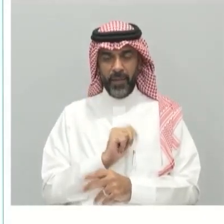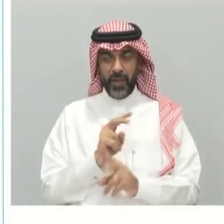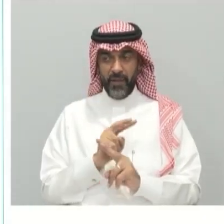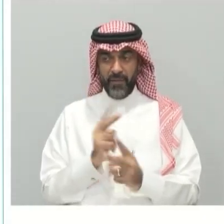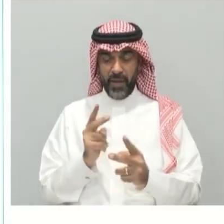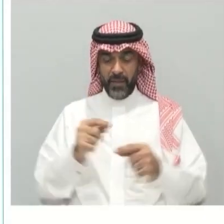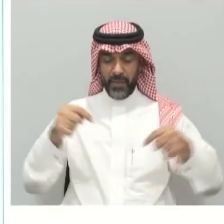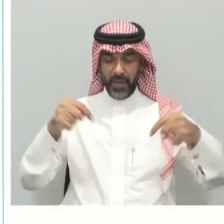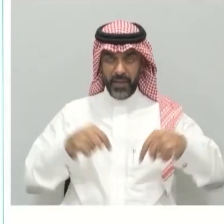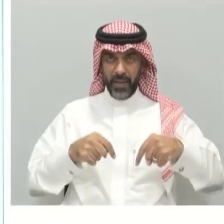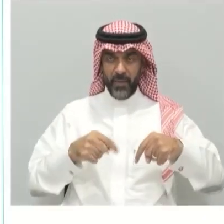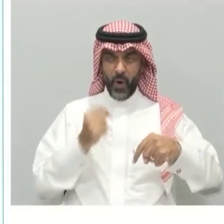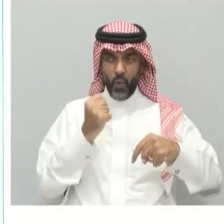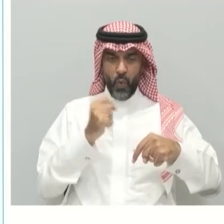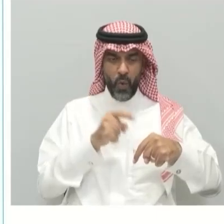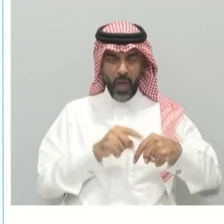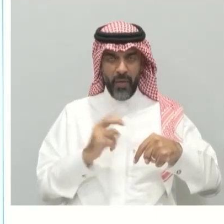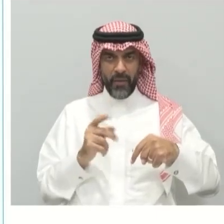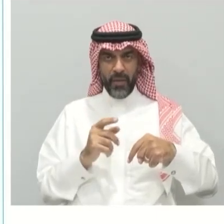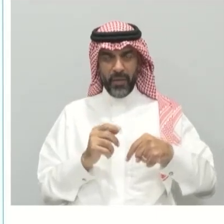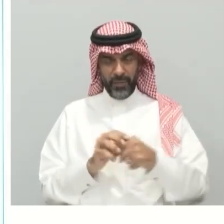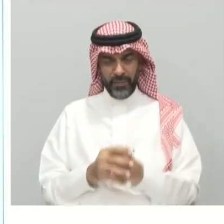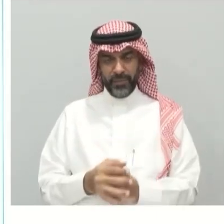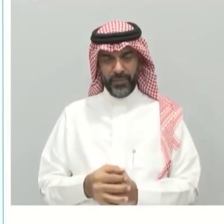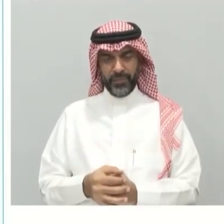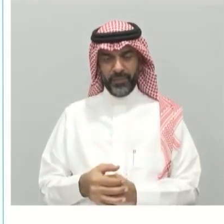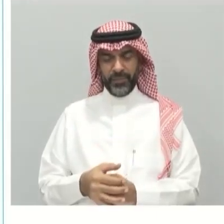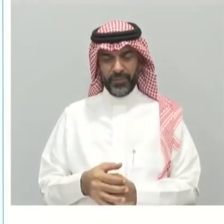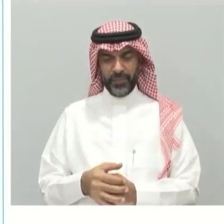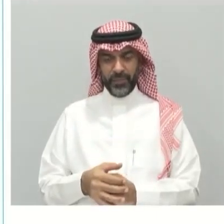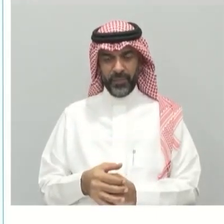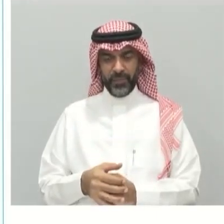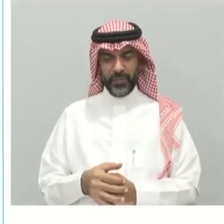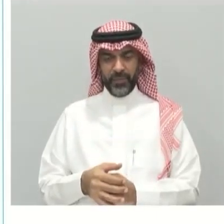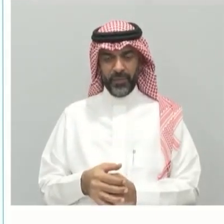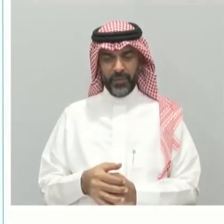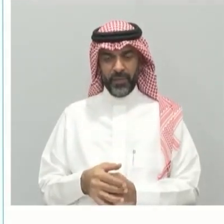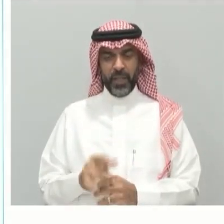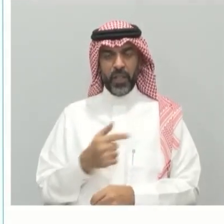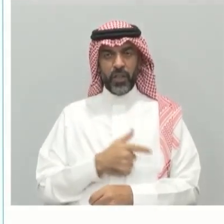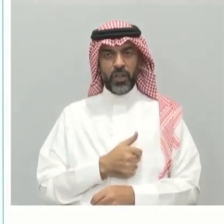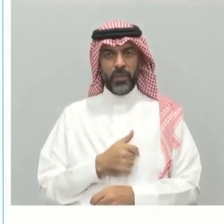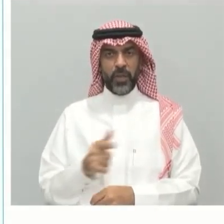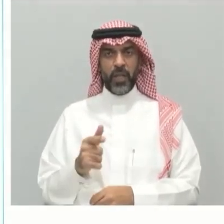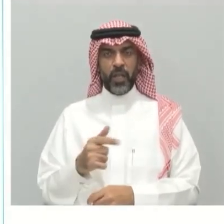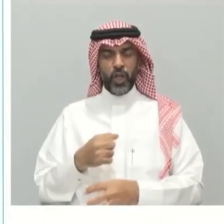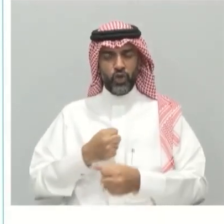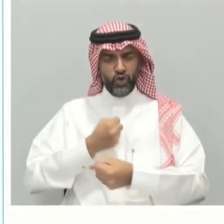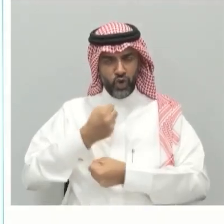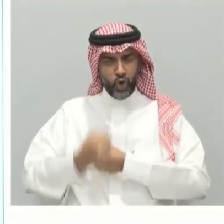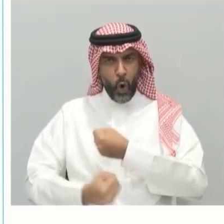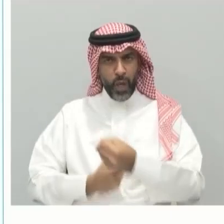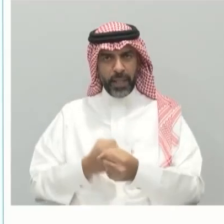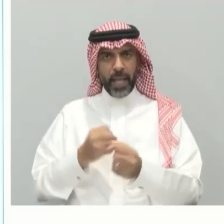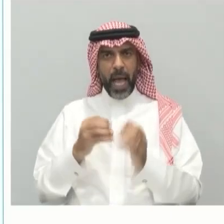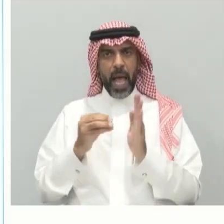ما بين الاقطاب او قوه الاقطاب او قوه الدافعه ل الكهربائيه بين الاقطاب نسميه ماذا نسميه بجهد الخليه